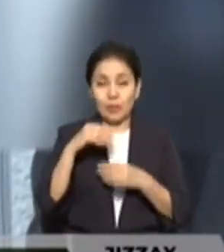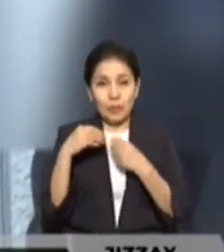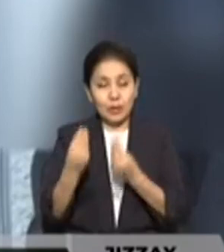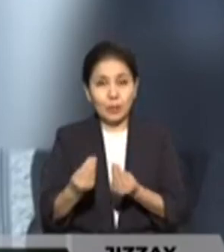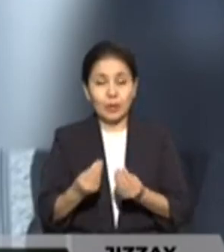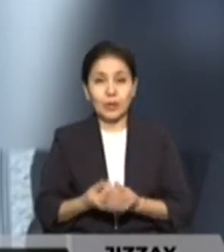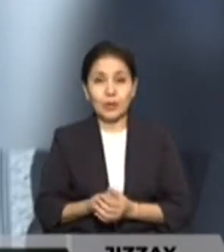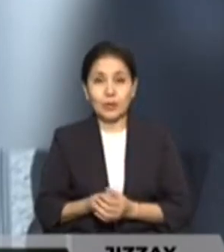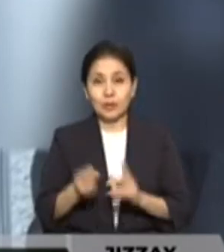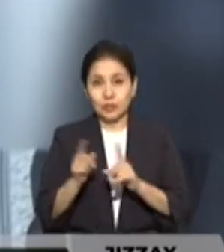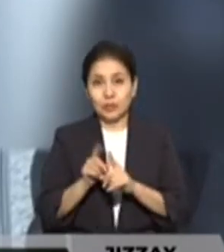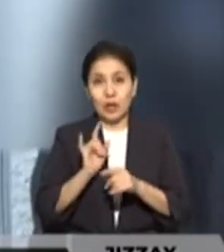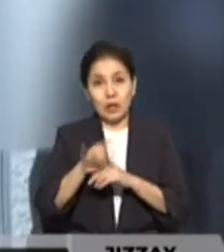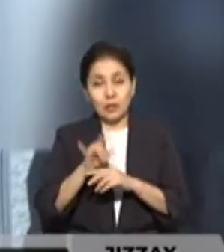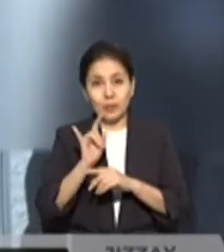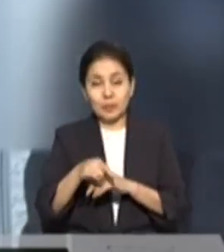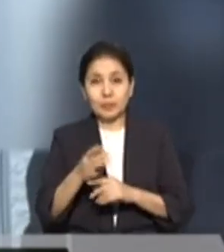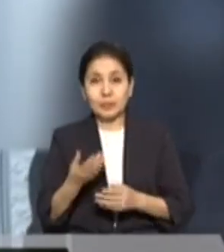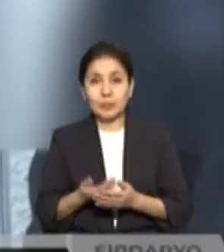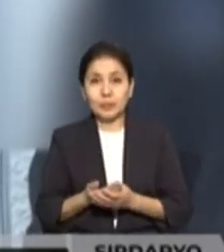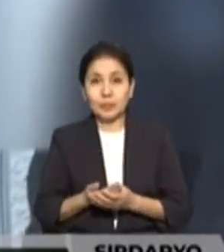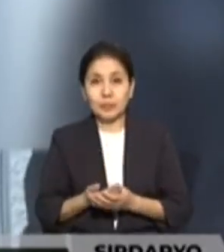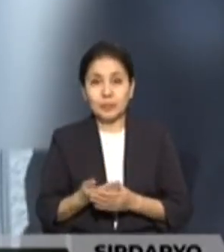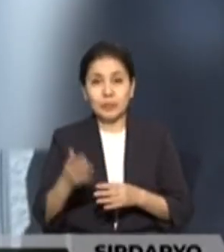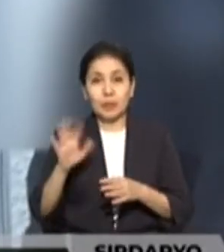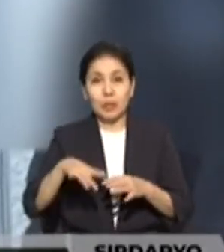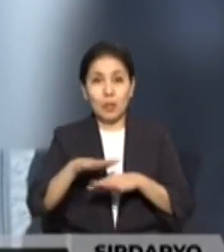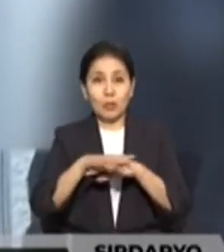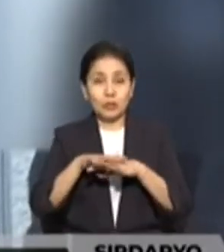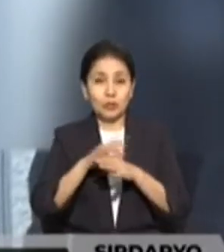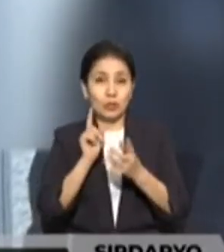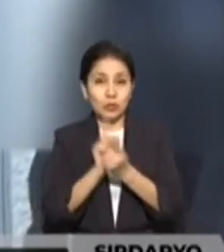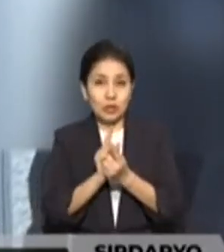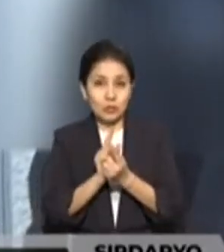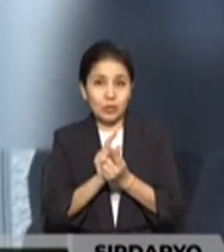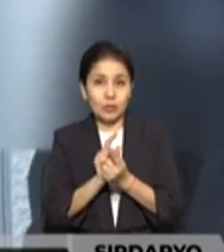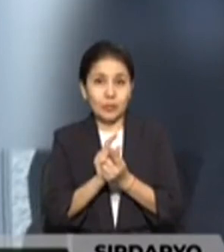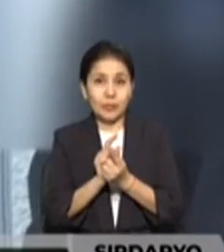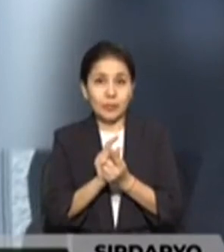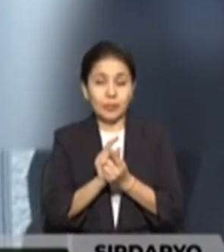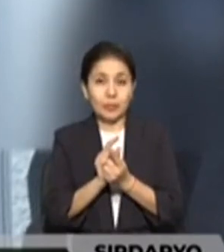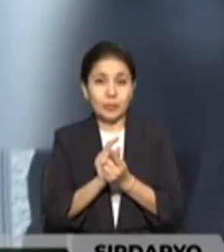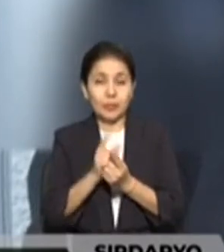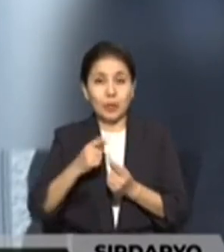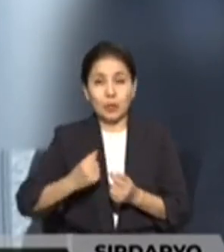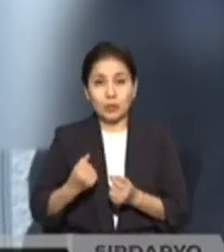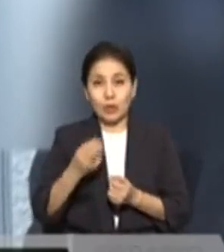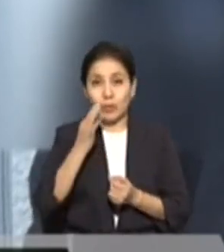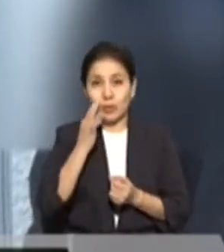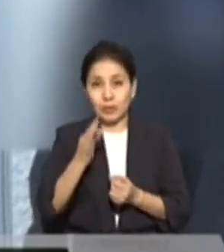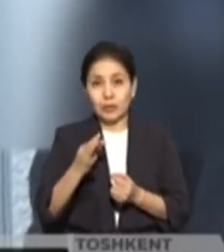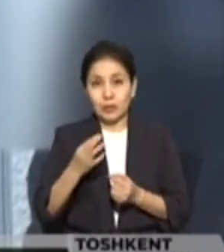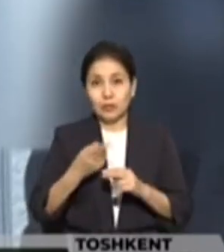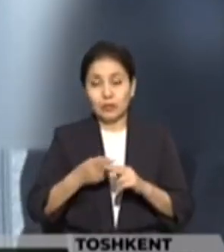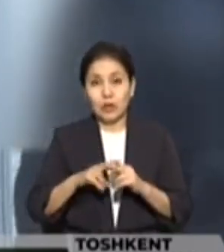ishga olaman deb. Shunaqa aldab yurdi. Buni bozorda tog'am bilan uchrashib qoldim. Кин тоом айтты, шунака жерге